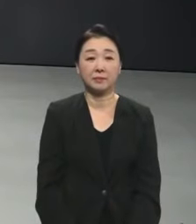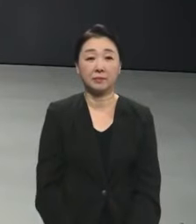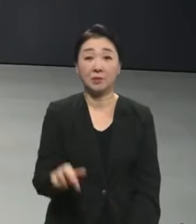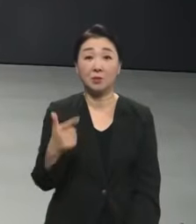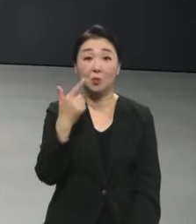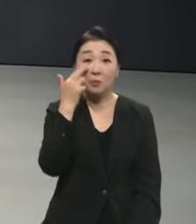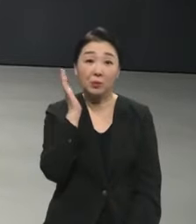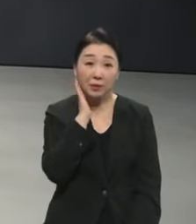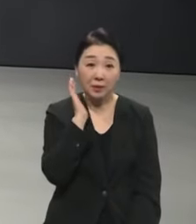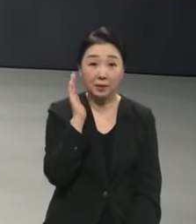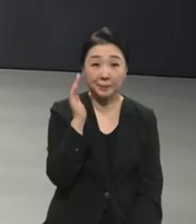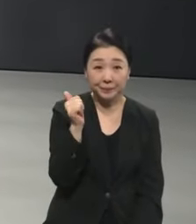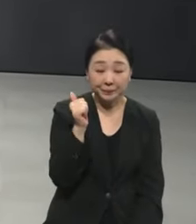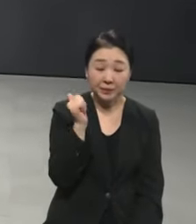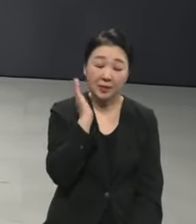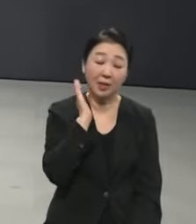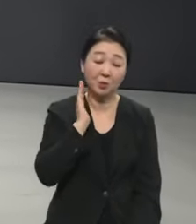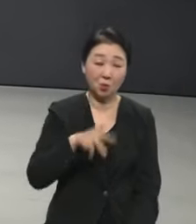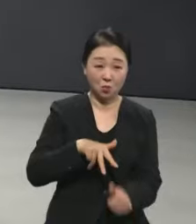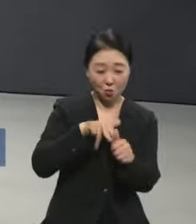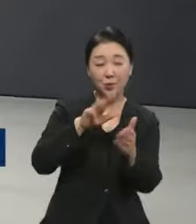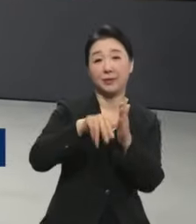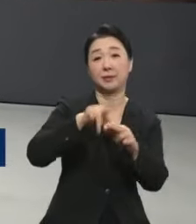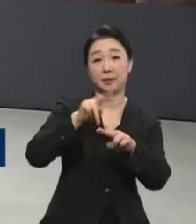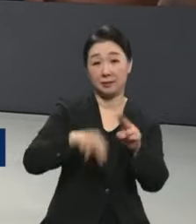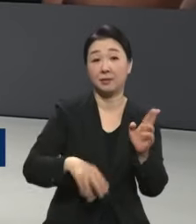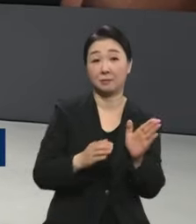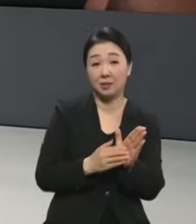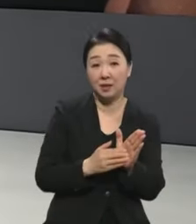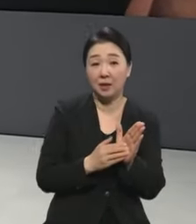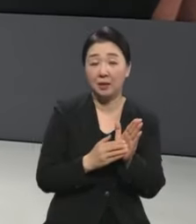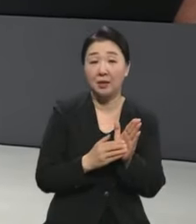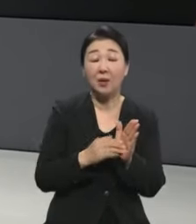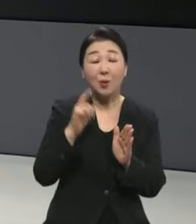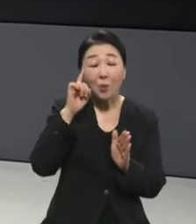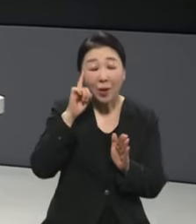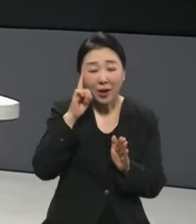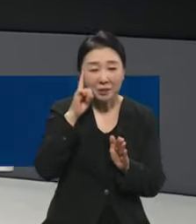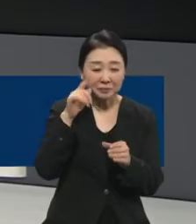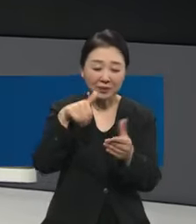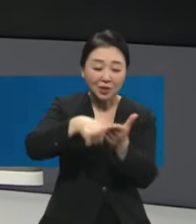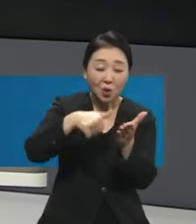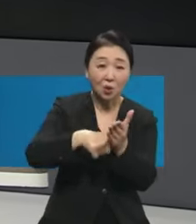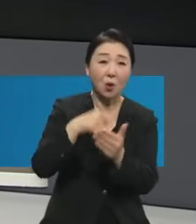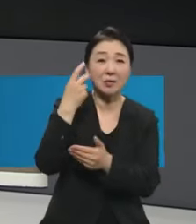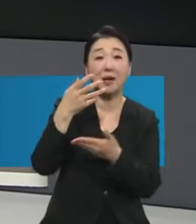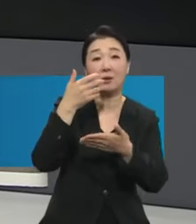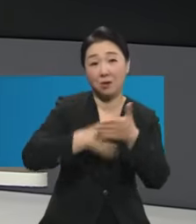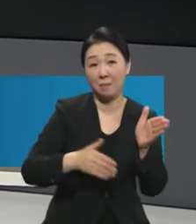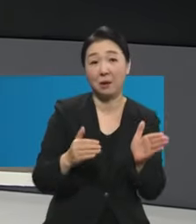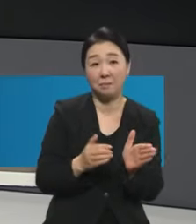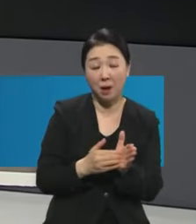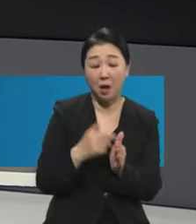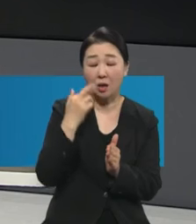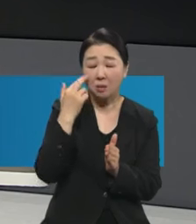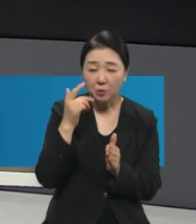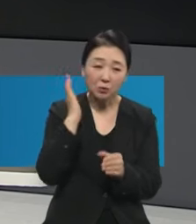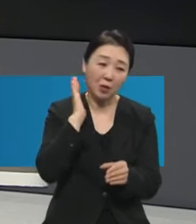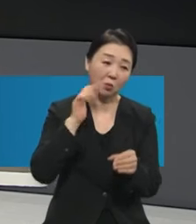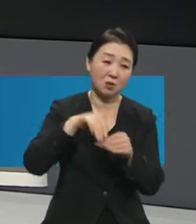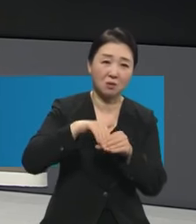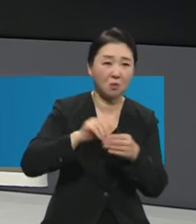조 바이든 미국 대통령의 대선 후보직에서 사퇴했습니다. 이제 4개월도 채 남지 않은 미국 대선이 혼돈에 빠지게